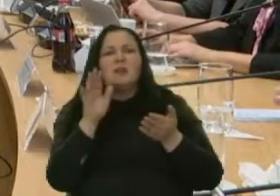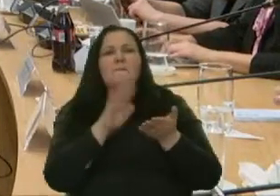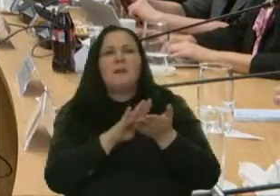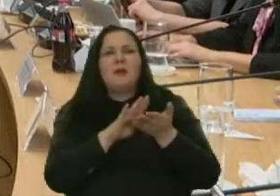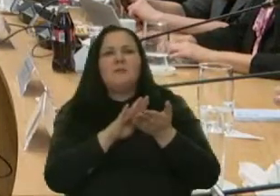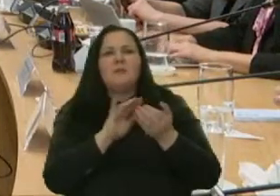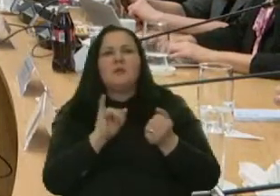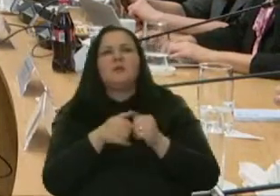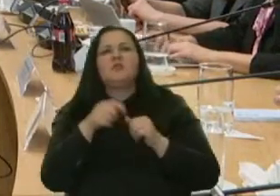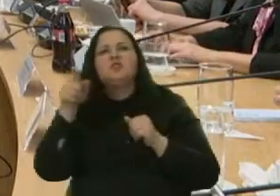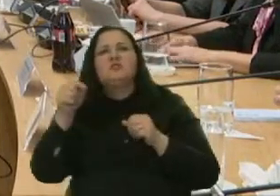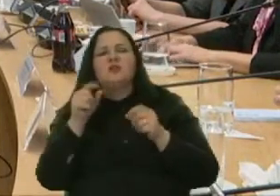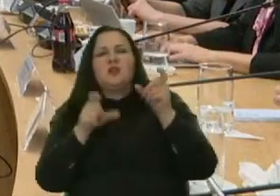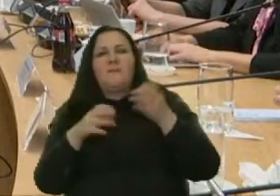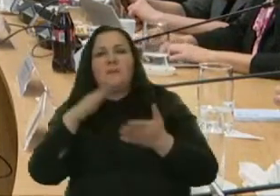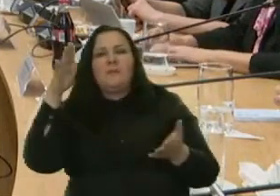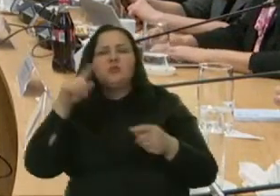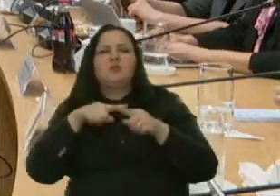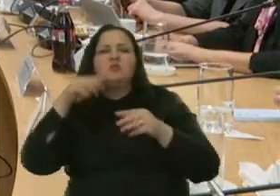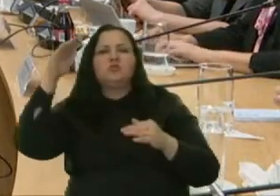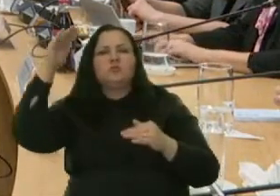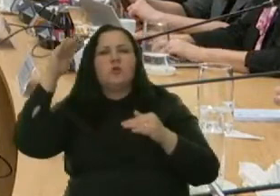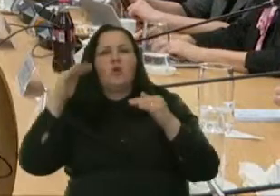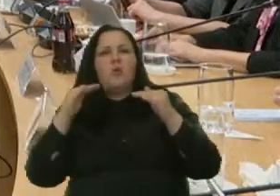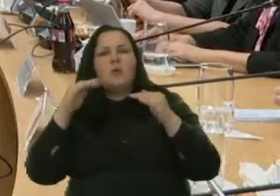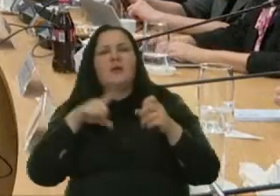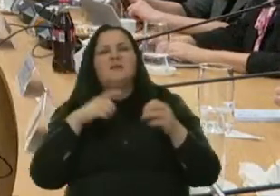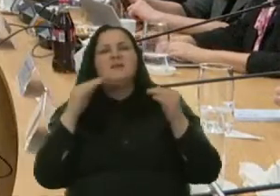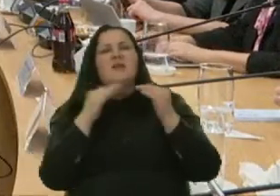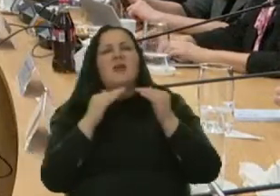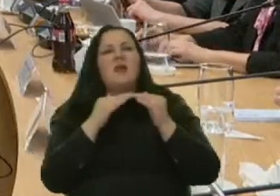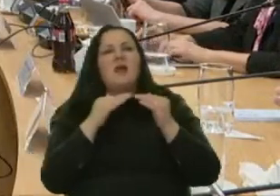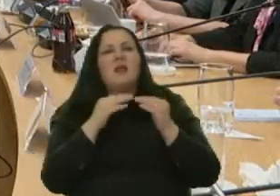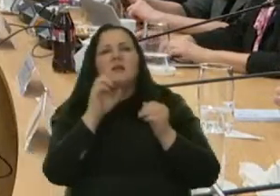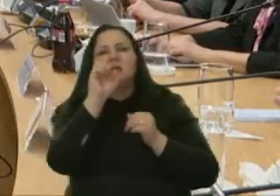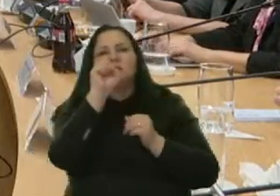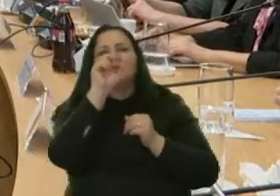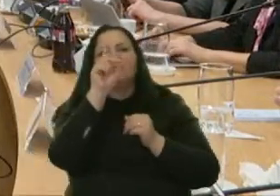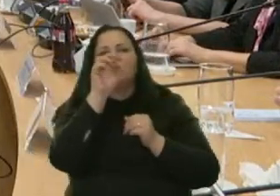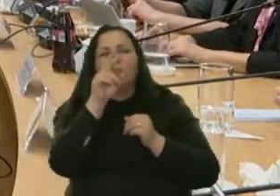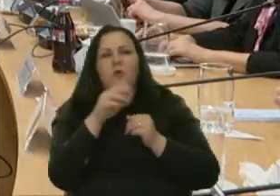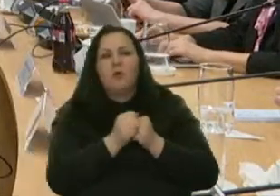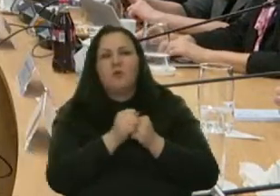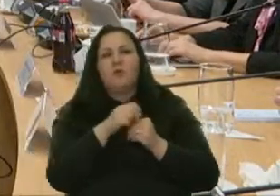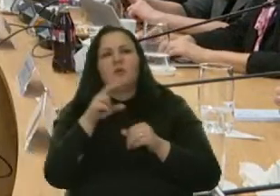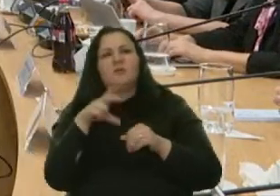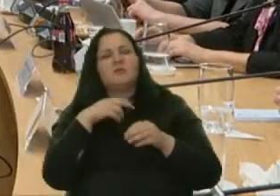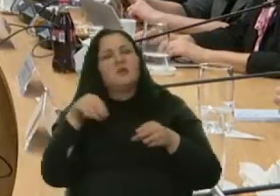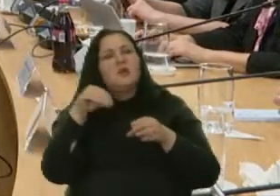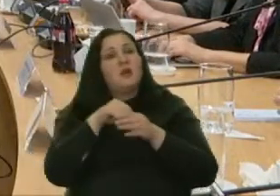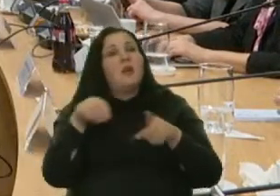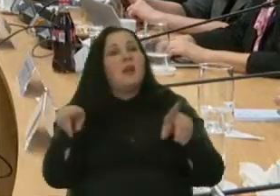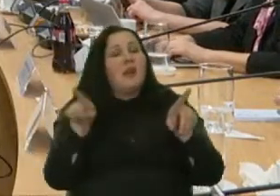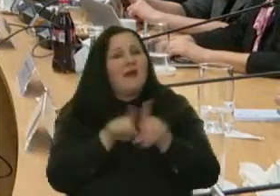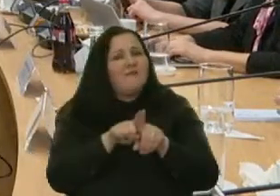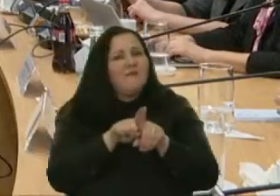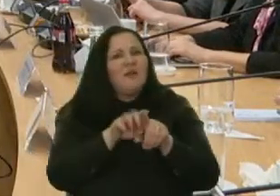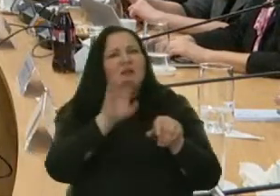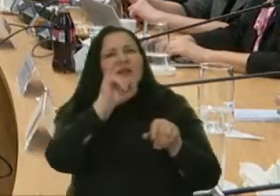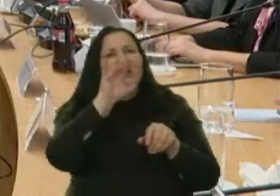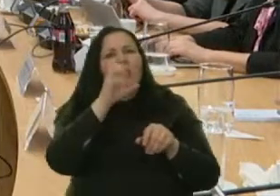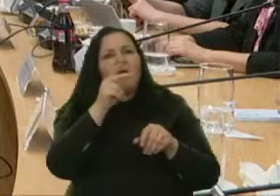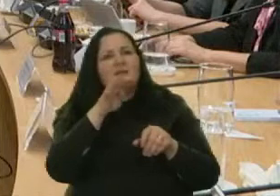acuma îi coboară pe cei de la creșă la nivelul c medic sport doar Deci sunt Încadrați la fel au aceeași încadrare conform